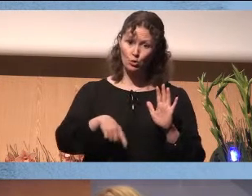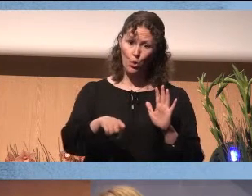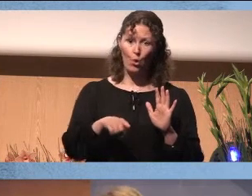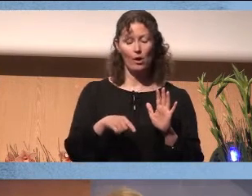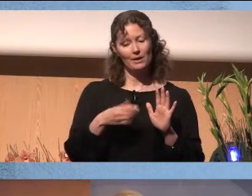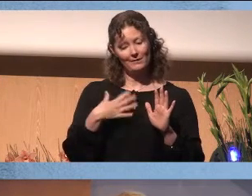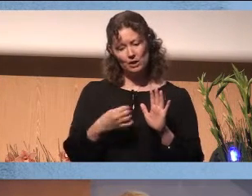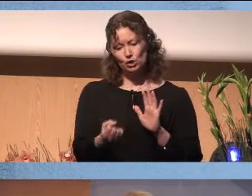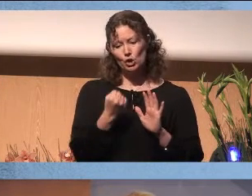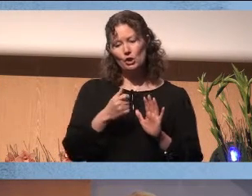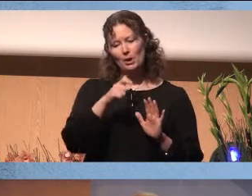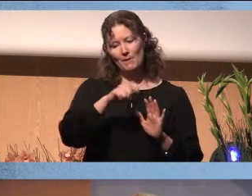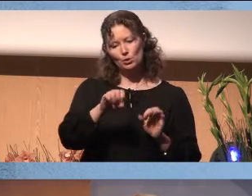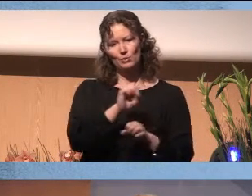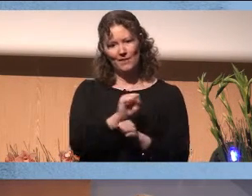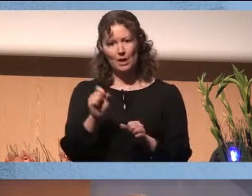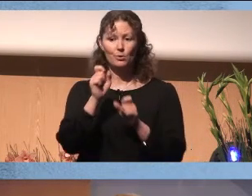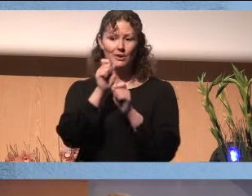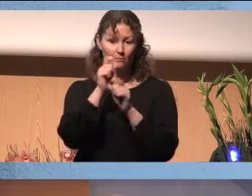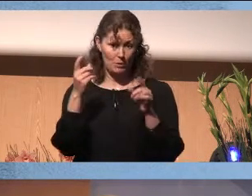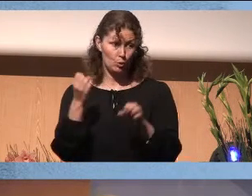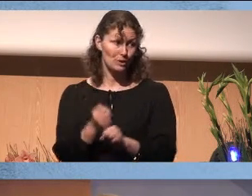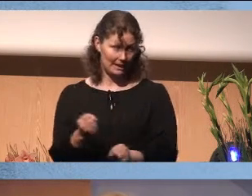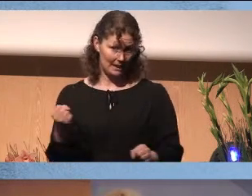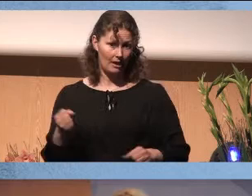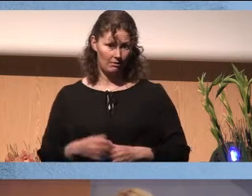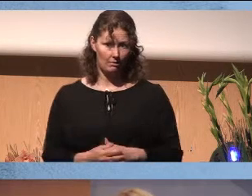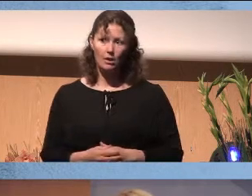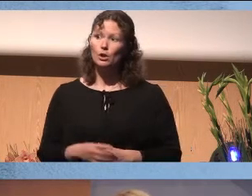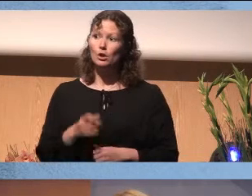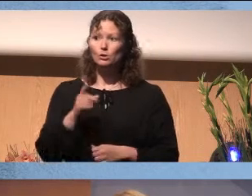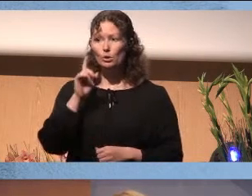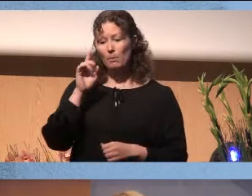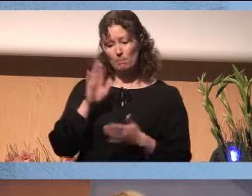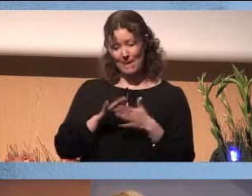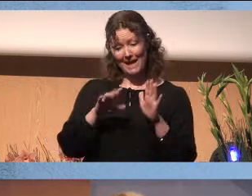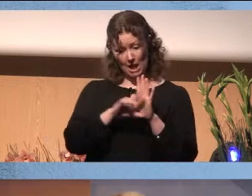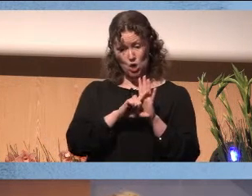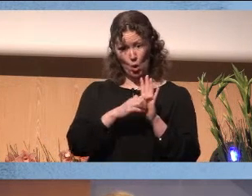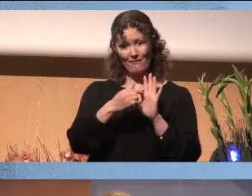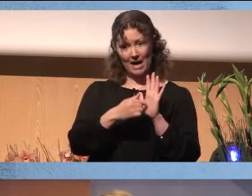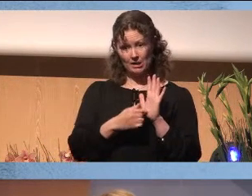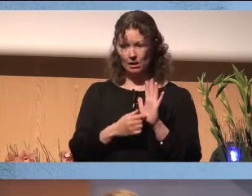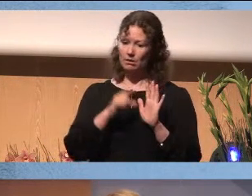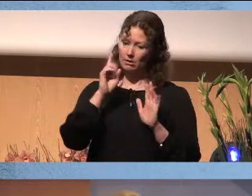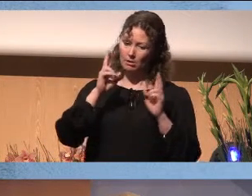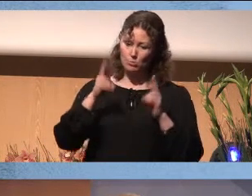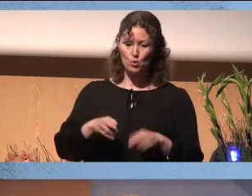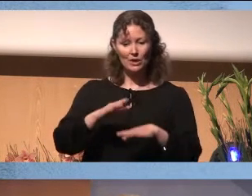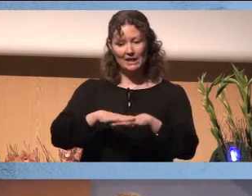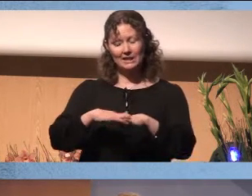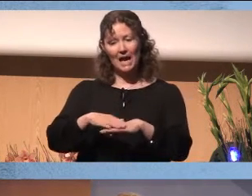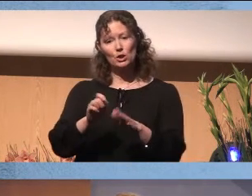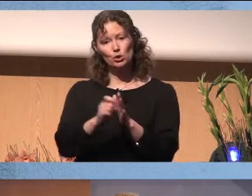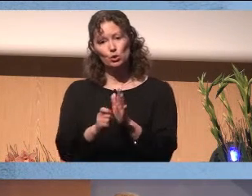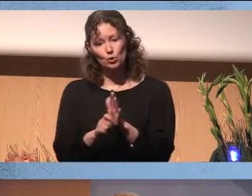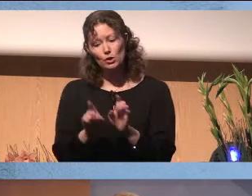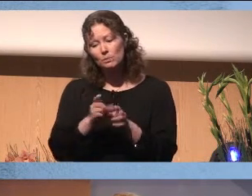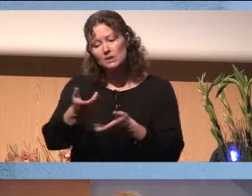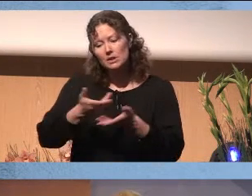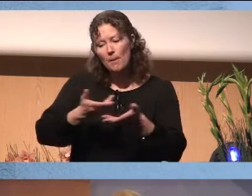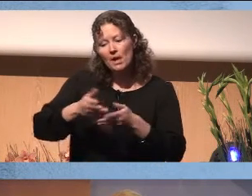styrke personvern og informasjonssikkerhet. Så vi kan med det lovverket ta i bruk kjernejournal som en